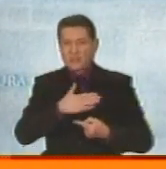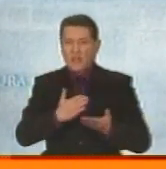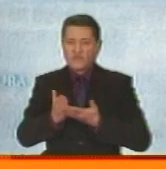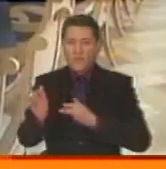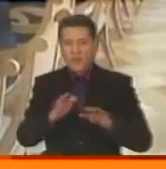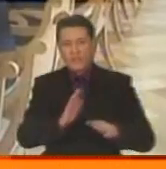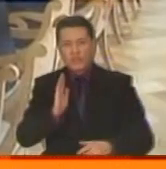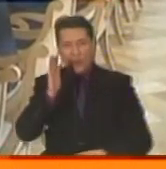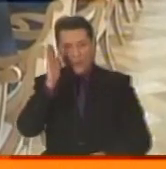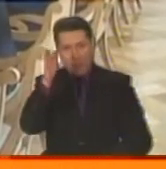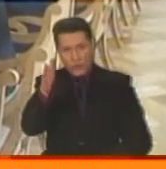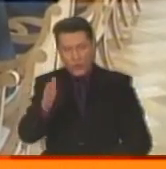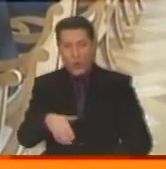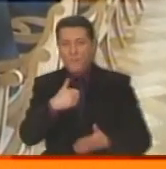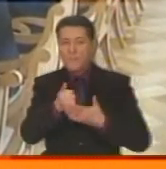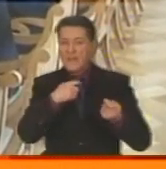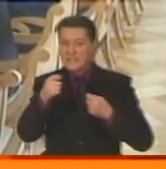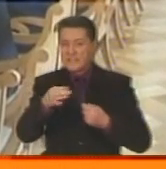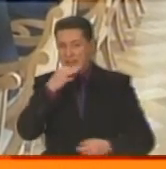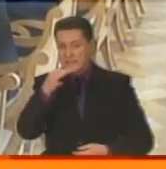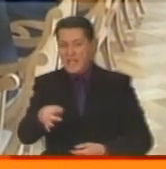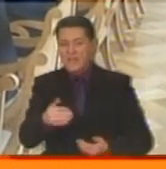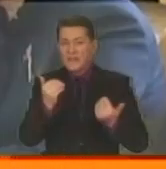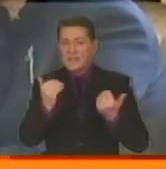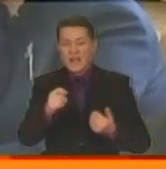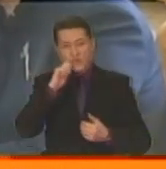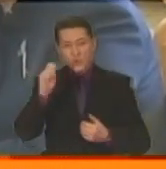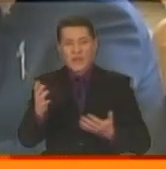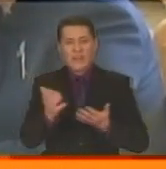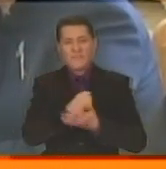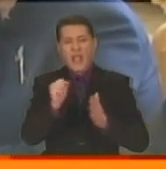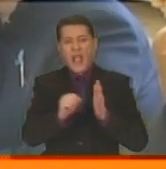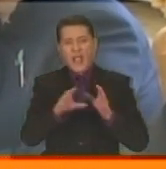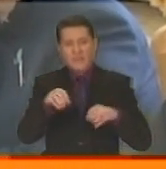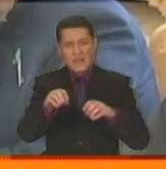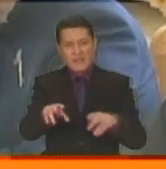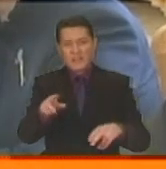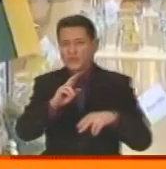політичного майбутнього. Президент заявив, наразі Україна домоглася енергетичної